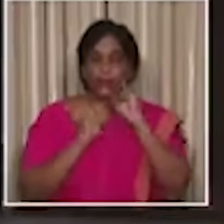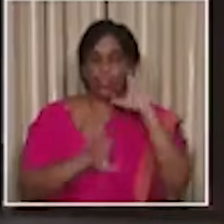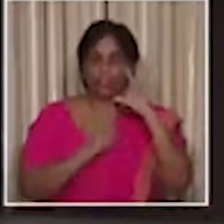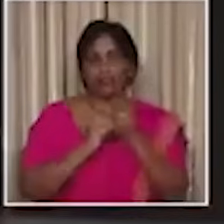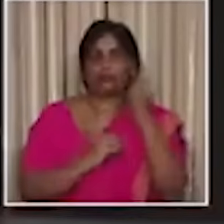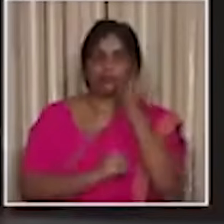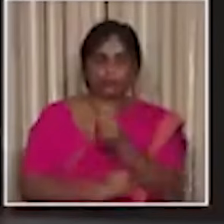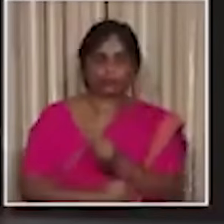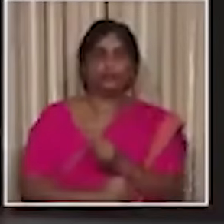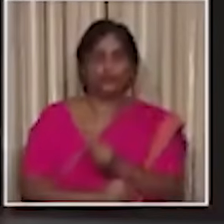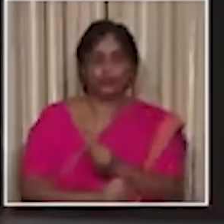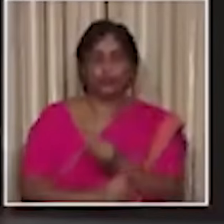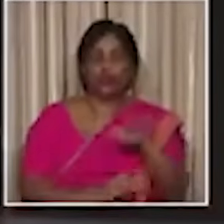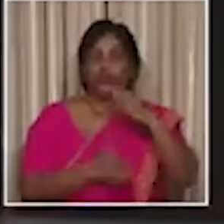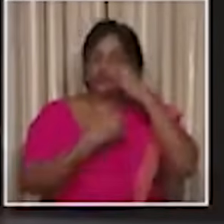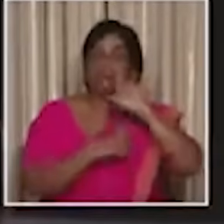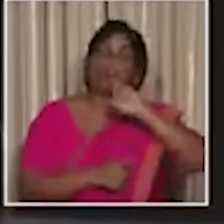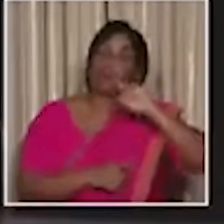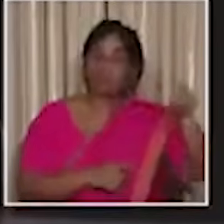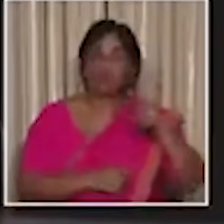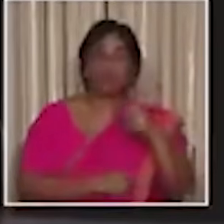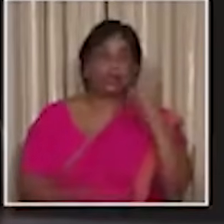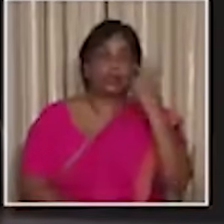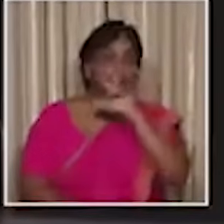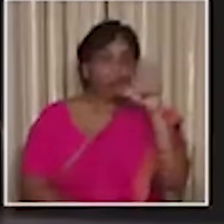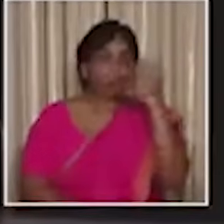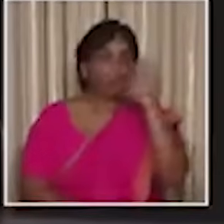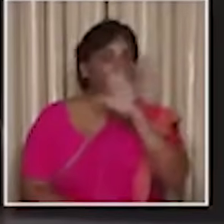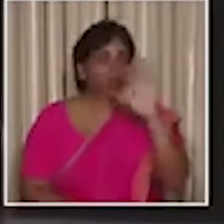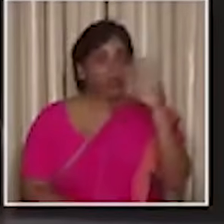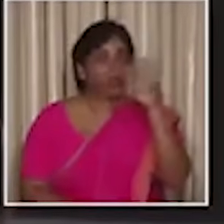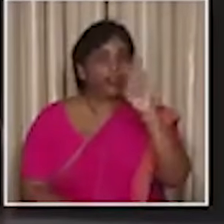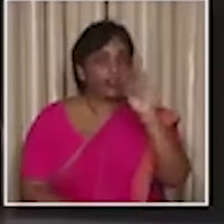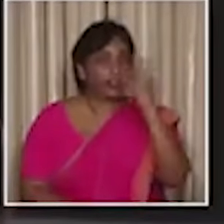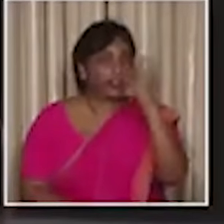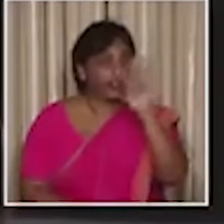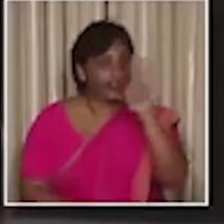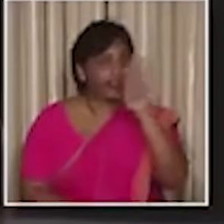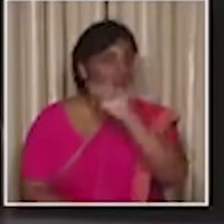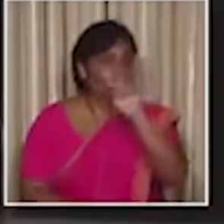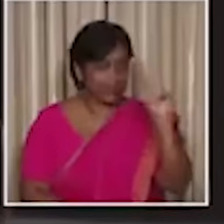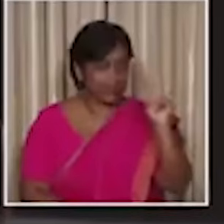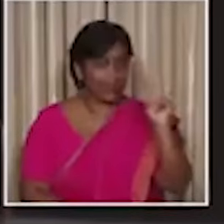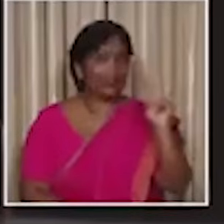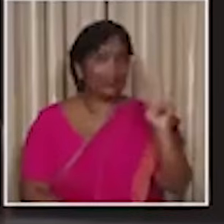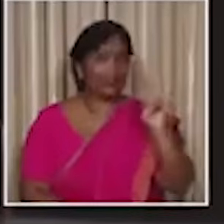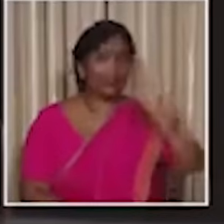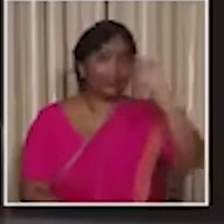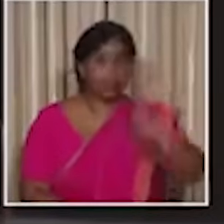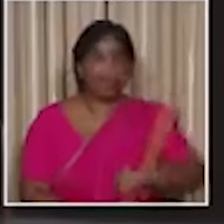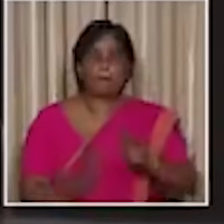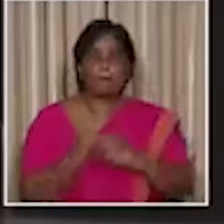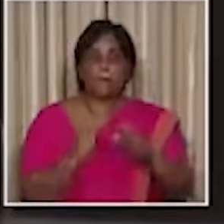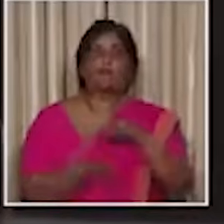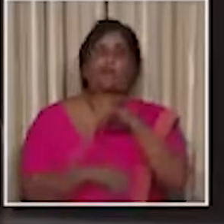di. Abu tu ma ada buidya agar katanya kalau handa dedas dah ada dedas dah nama dedas visi ke dedas visi dega tisda agani mahameli ini